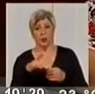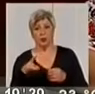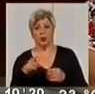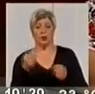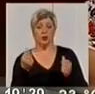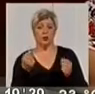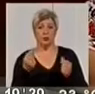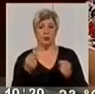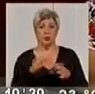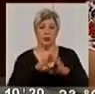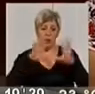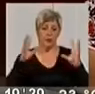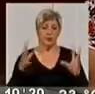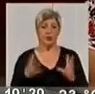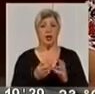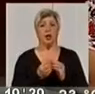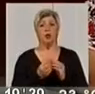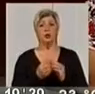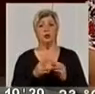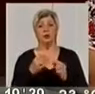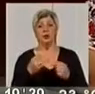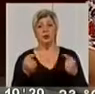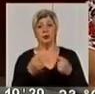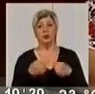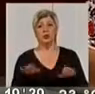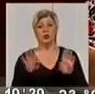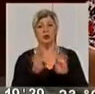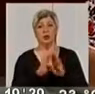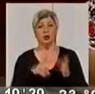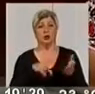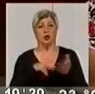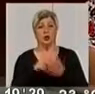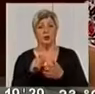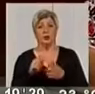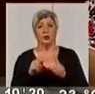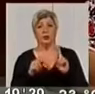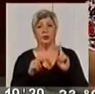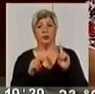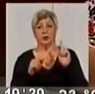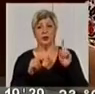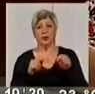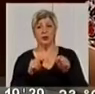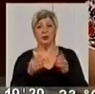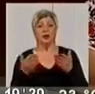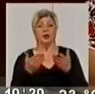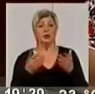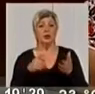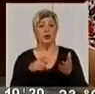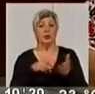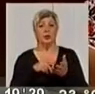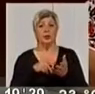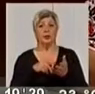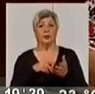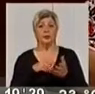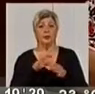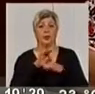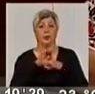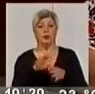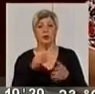Загалом. Абсолютно, загалом, так. Да. І точно так же вони проходять там, де проводять закупівлю послуг, так